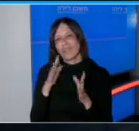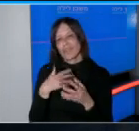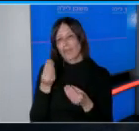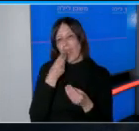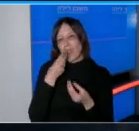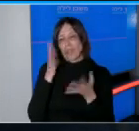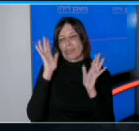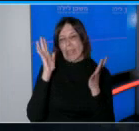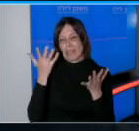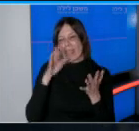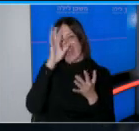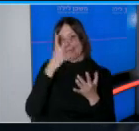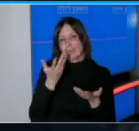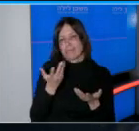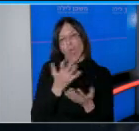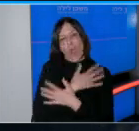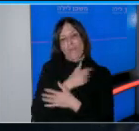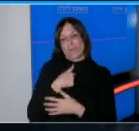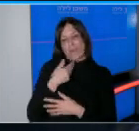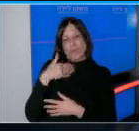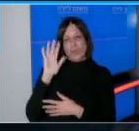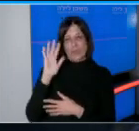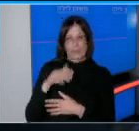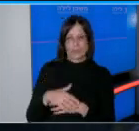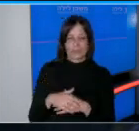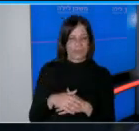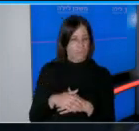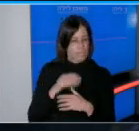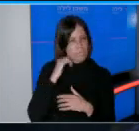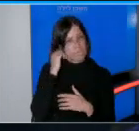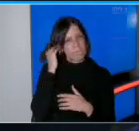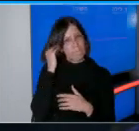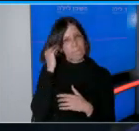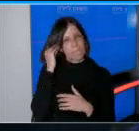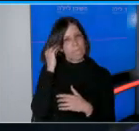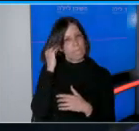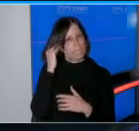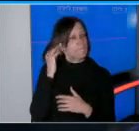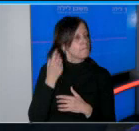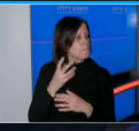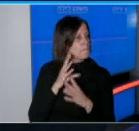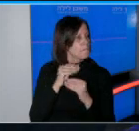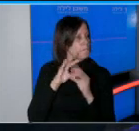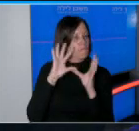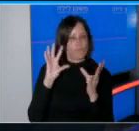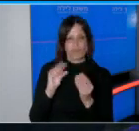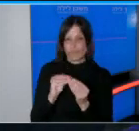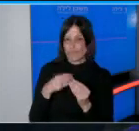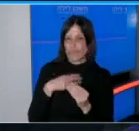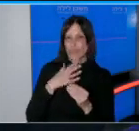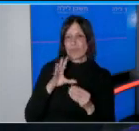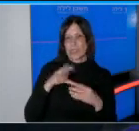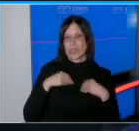חוץ מזה, האיראנים אהובים עליי ביותר. רמזי, תקשיב רגע. אם אני מדבר באופן כללי, ואני מסכים עם